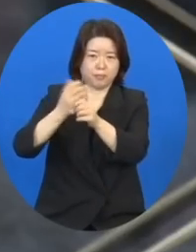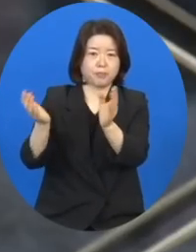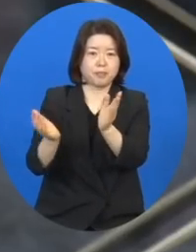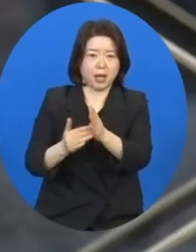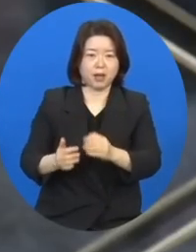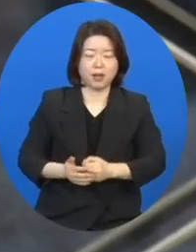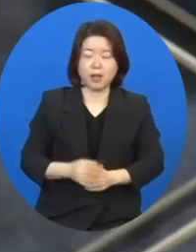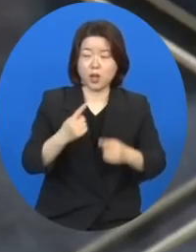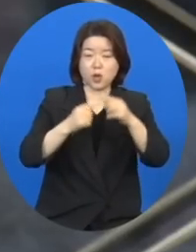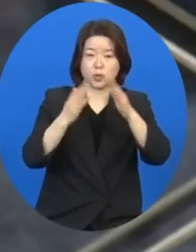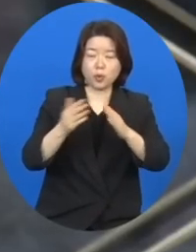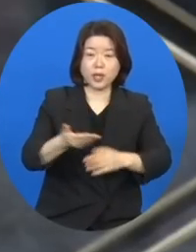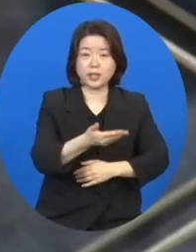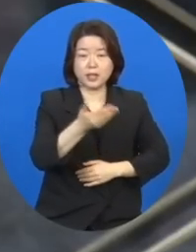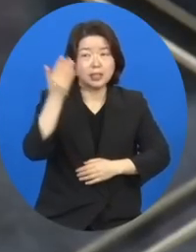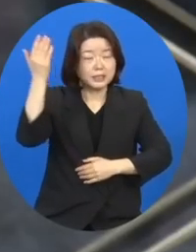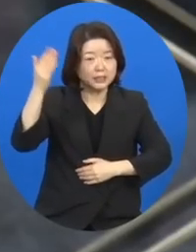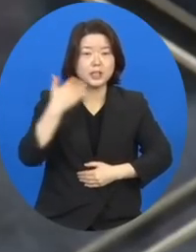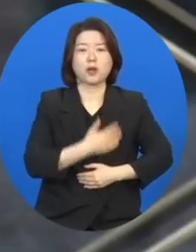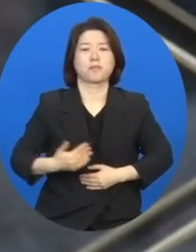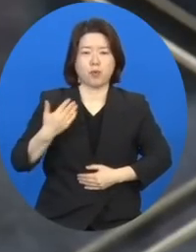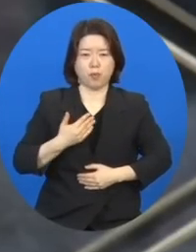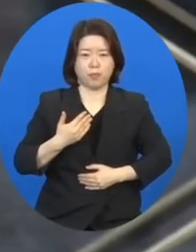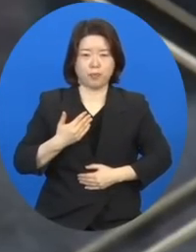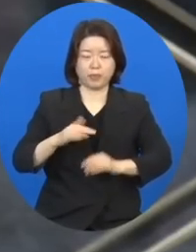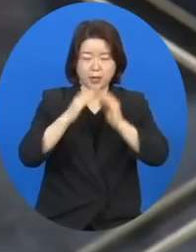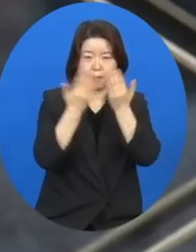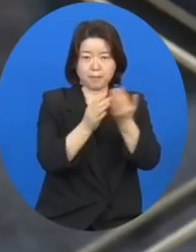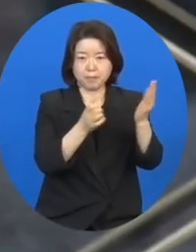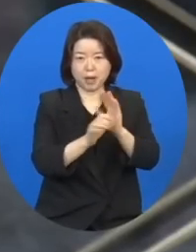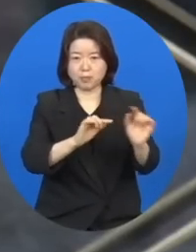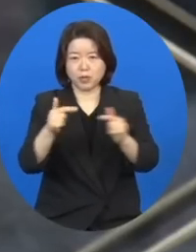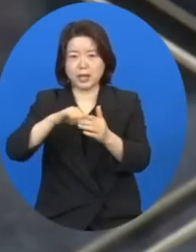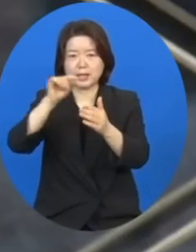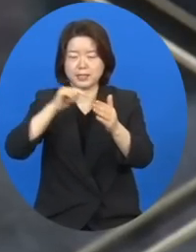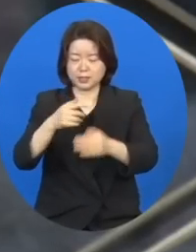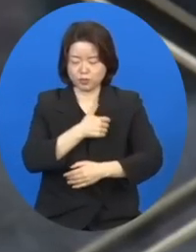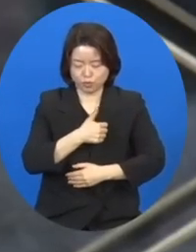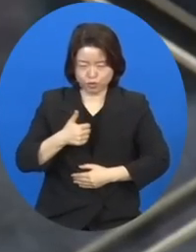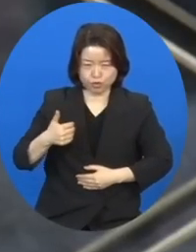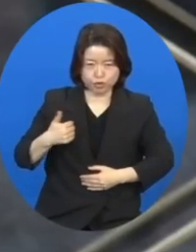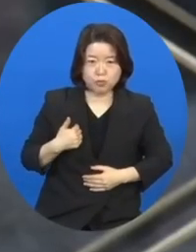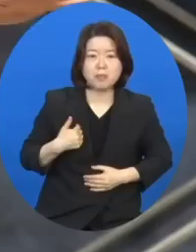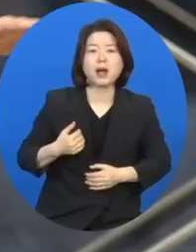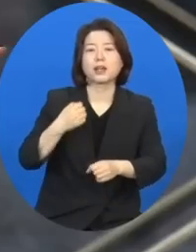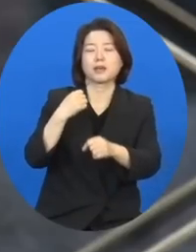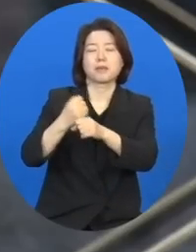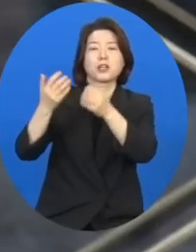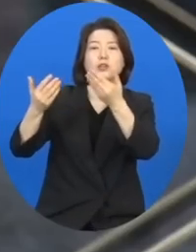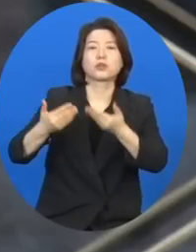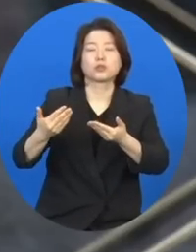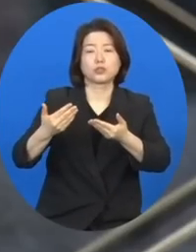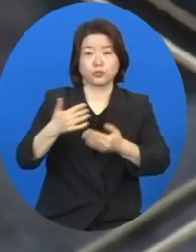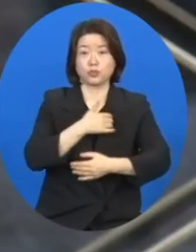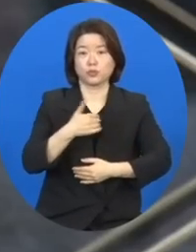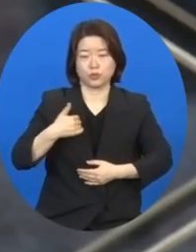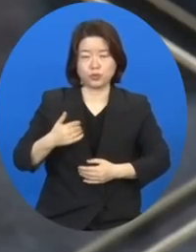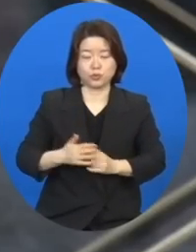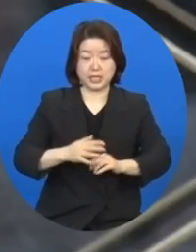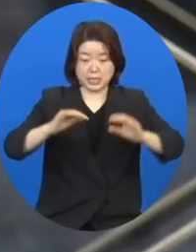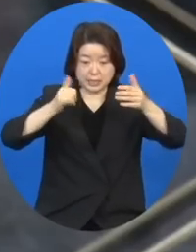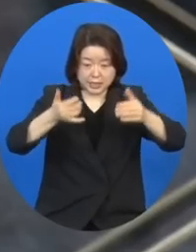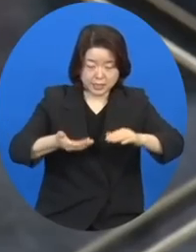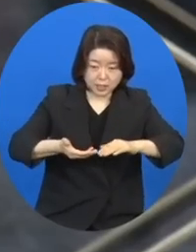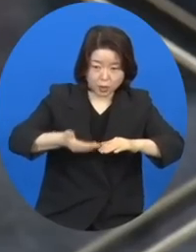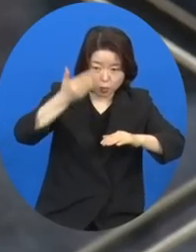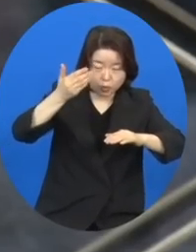몸이니 만물 안에서 만물을 충만하게 하신 이에 충만함이니라. 자, 여기에 세상 만물 위에 교회가